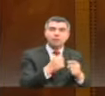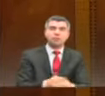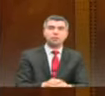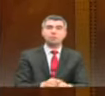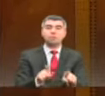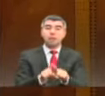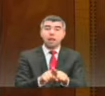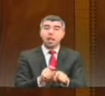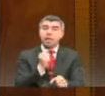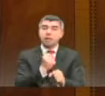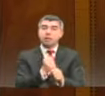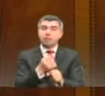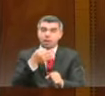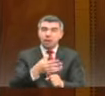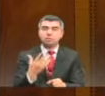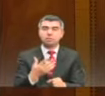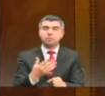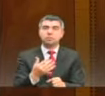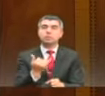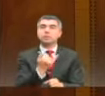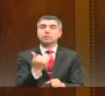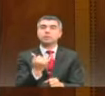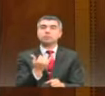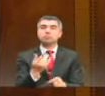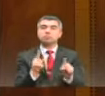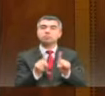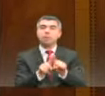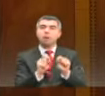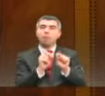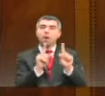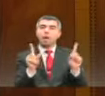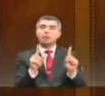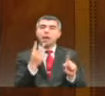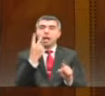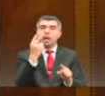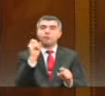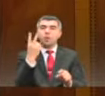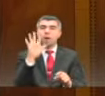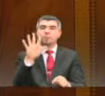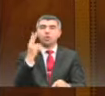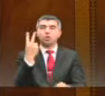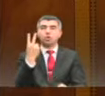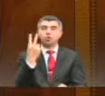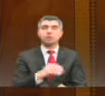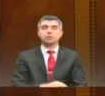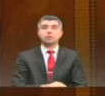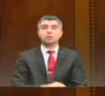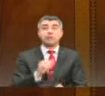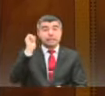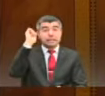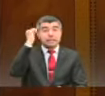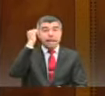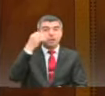العمل اللائق عبر تفعيل استراتيجية التشغيل في أفق 2025 وربطها بالاستراتيجيات